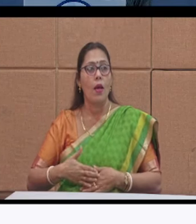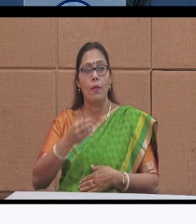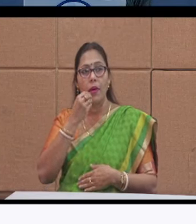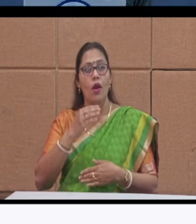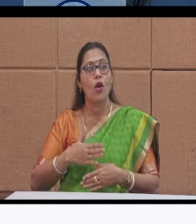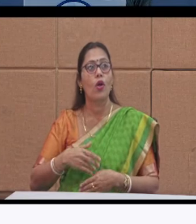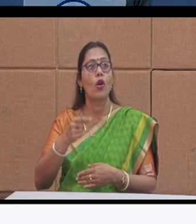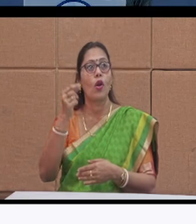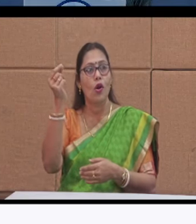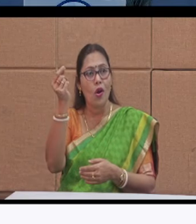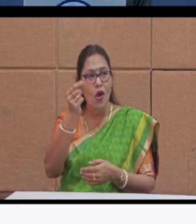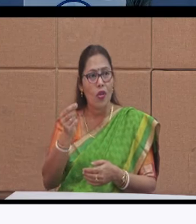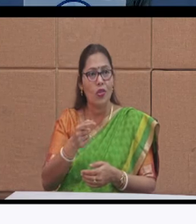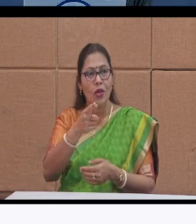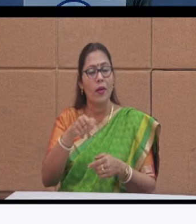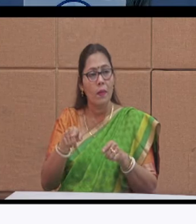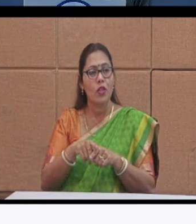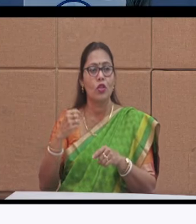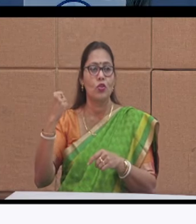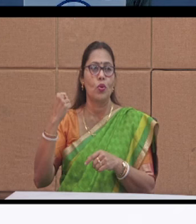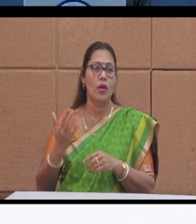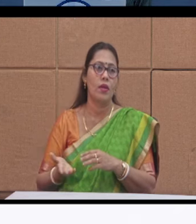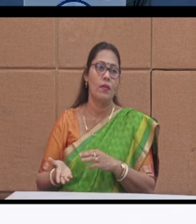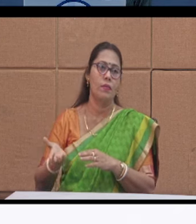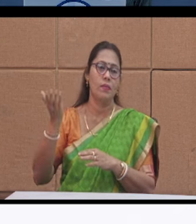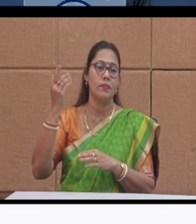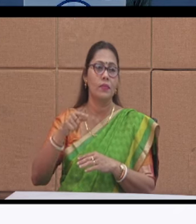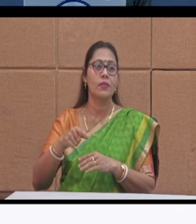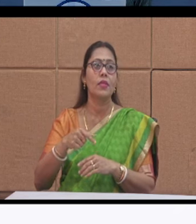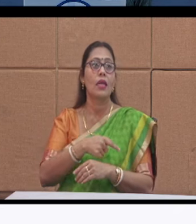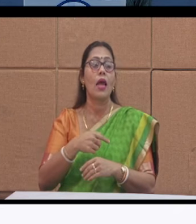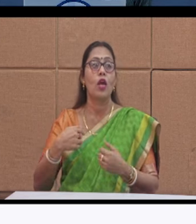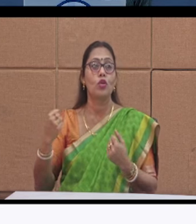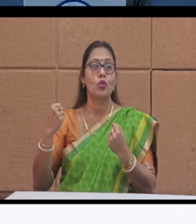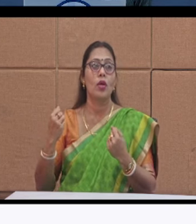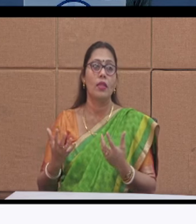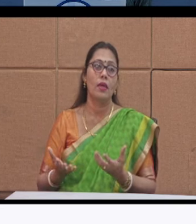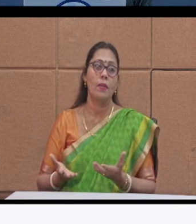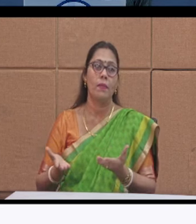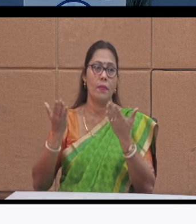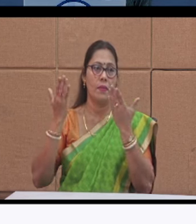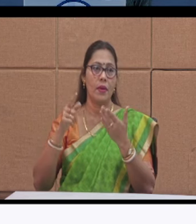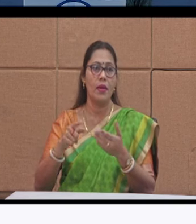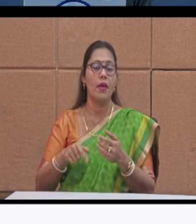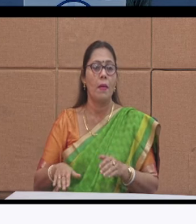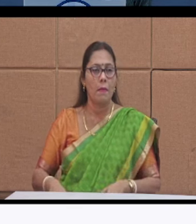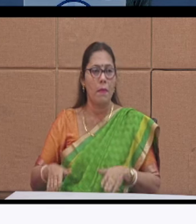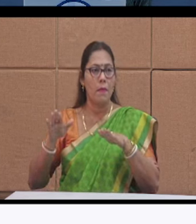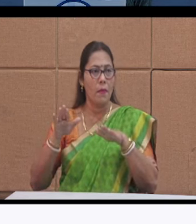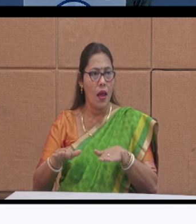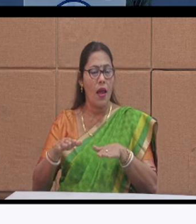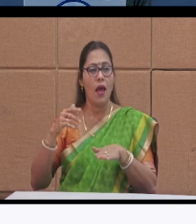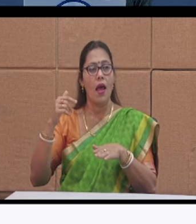এখন রক্তের মধ্যে দিয়ে খুব জোরে ছুটে আমাদের পায়ে